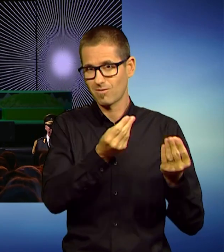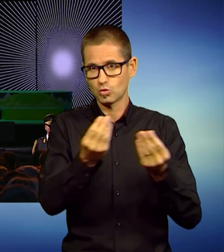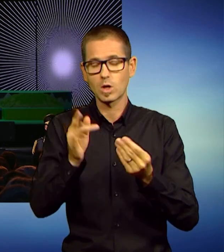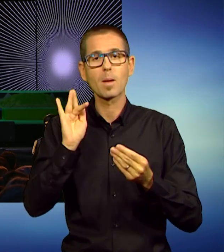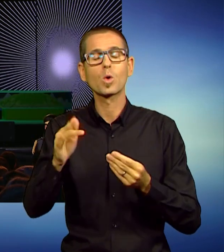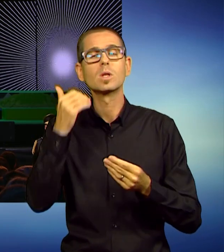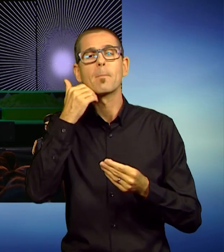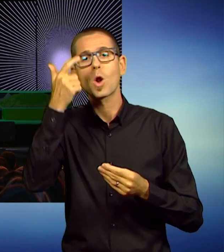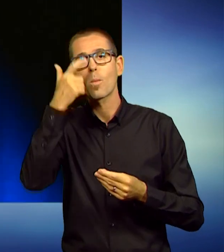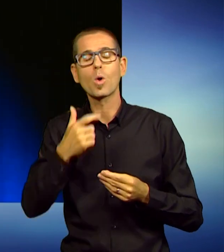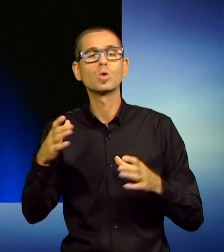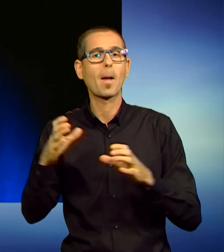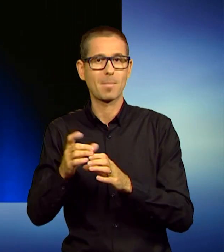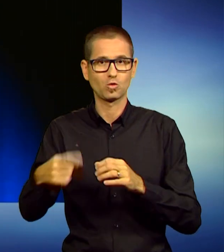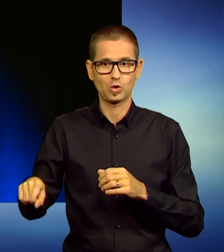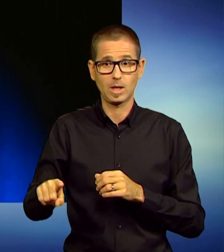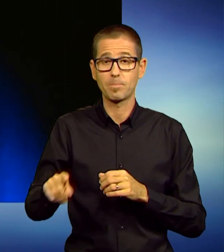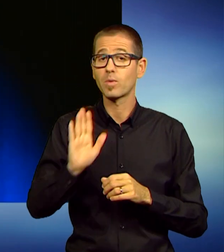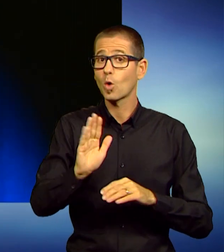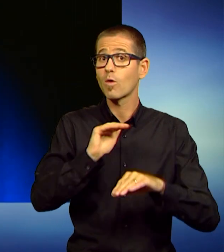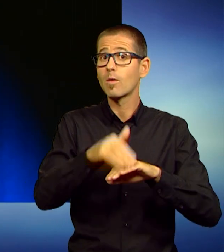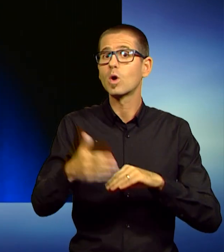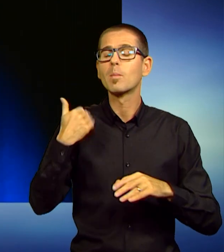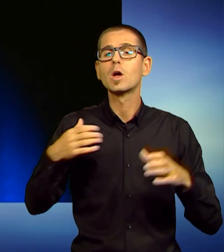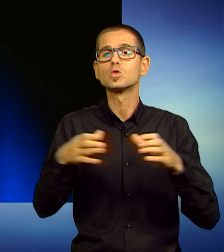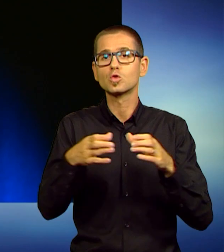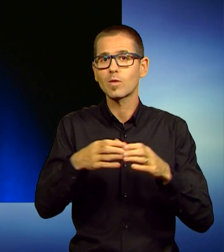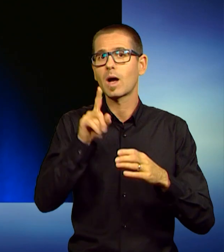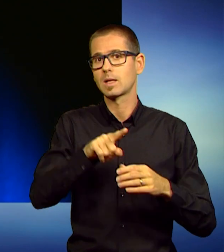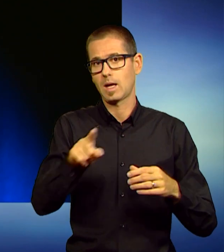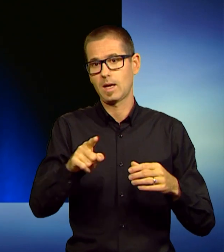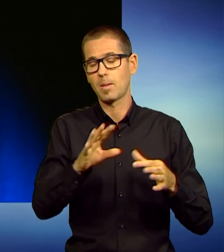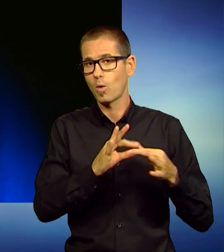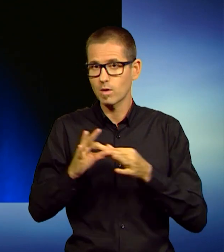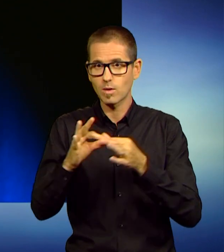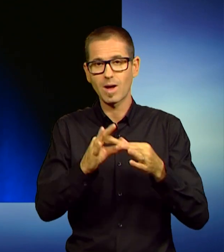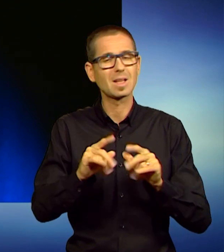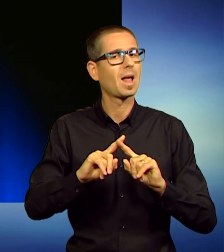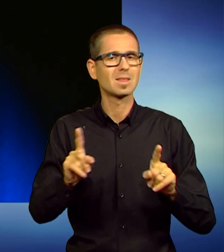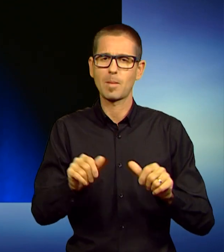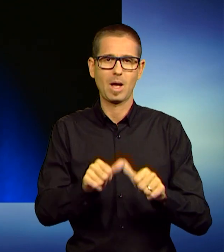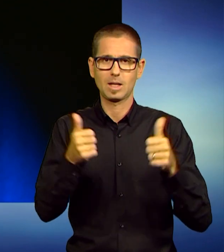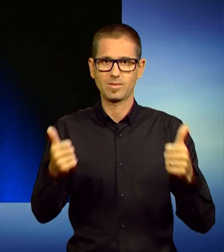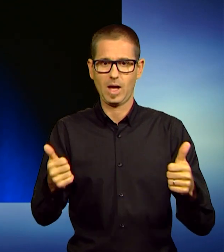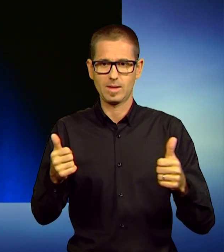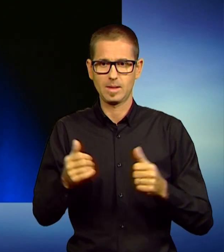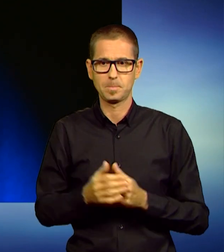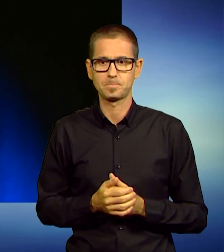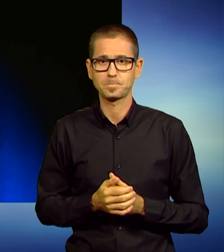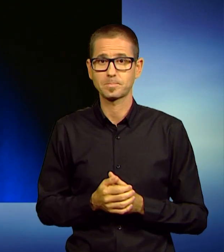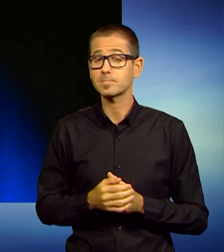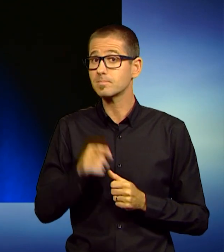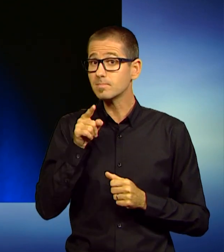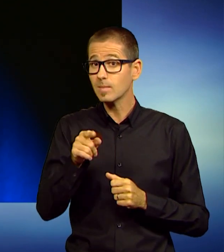manjšini. Njegova volja je bila združevati in povezovati in ne razdvajati. S